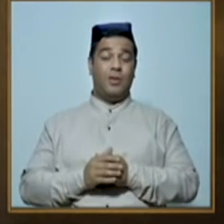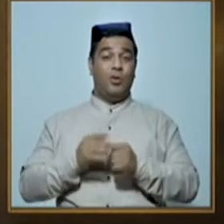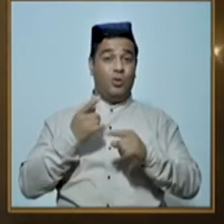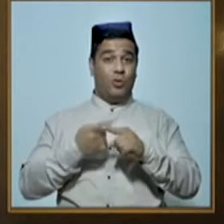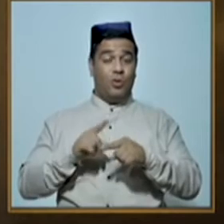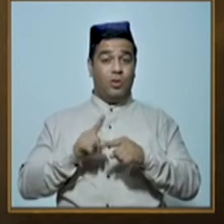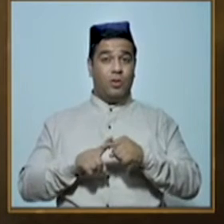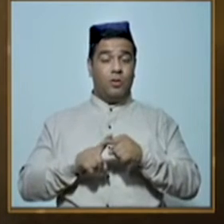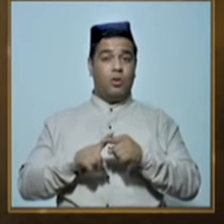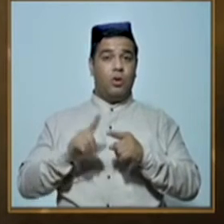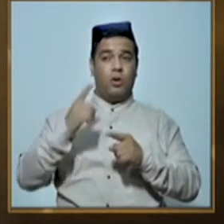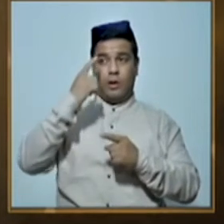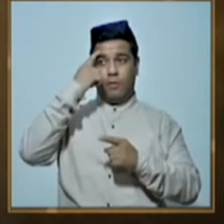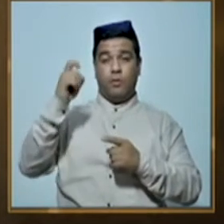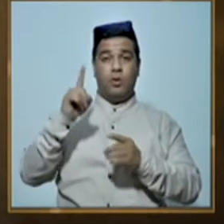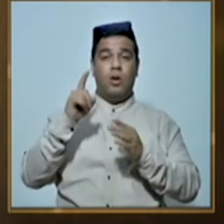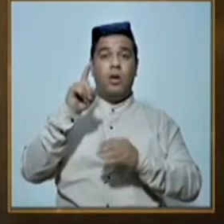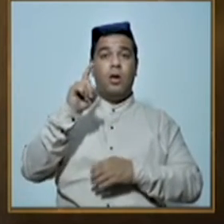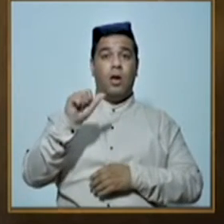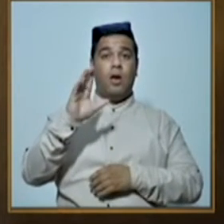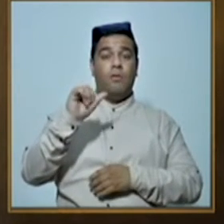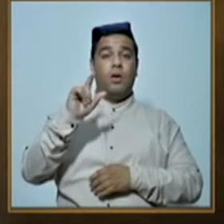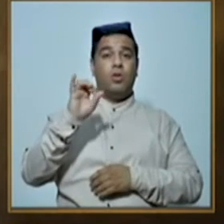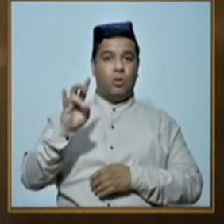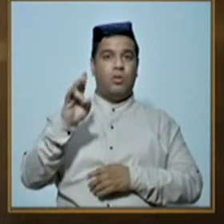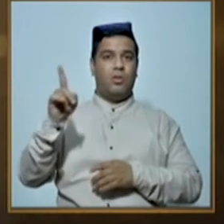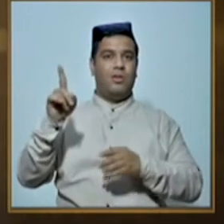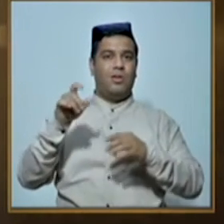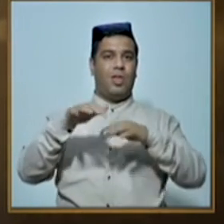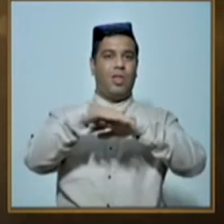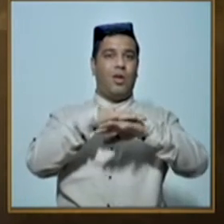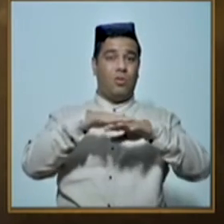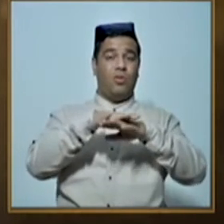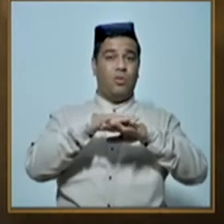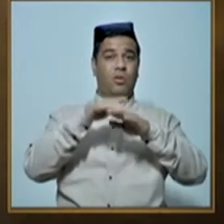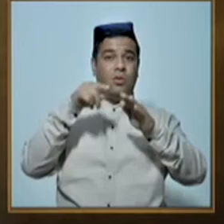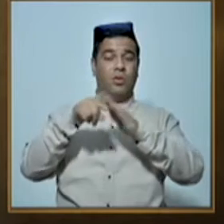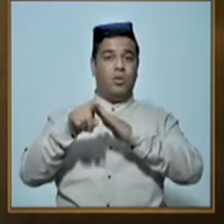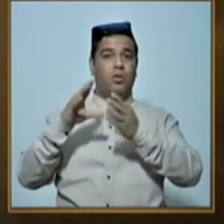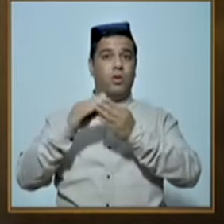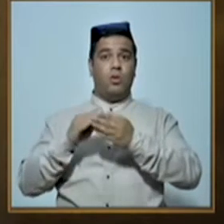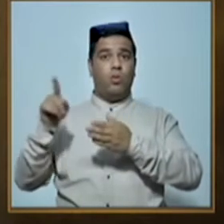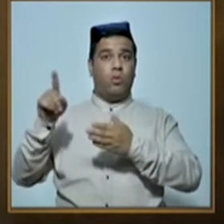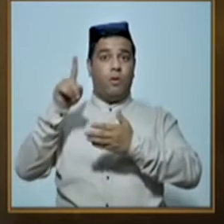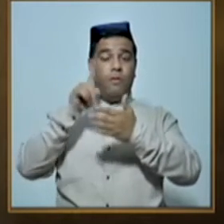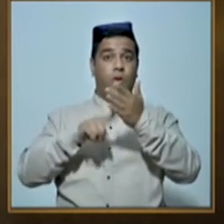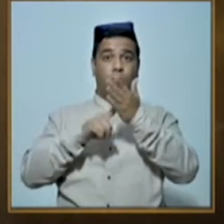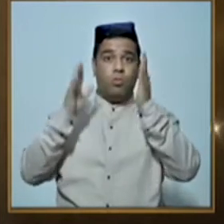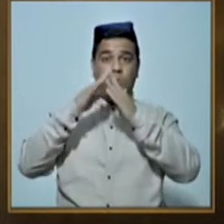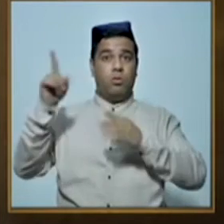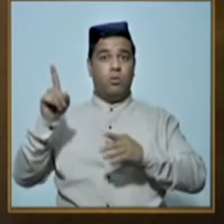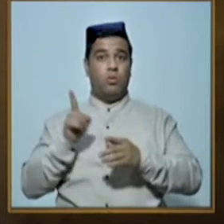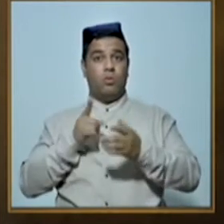Şimdi, haber geldi ki Havazan degen bir kabile kaçıp nereye çıkıp da hala Müslüman bulmadı, kurallarından durup